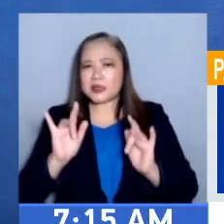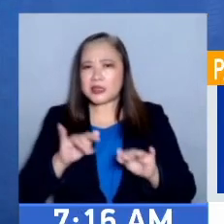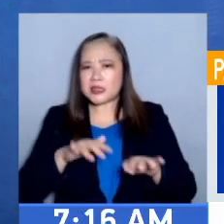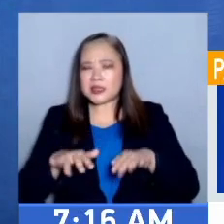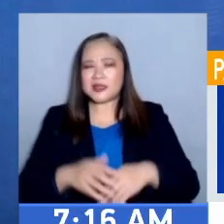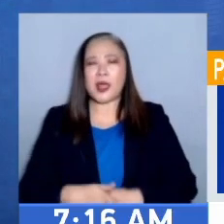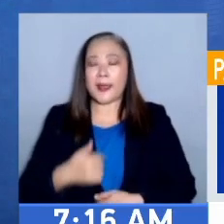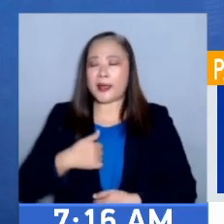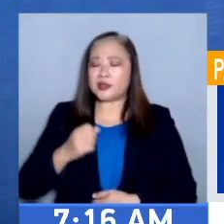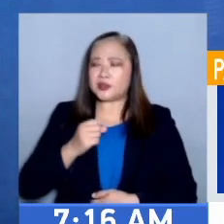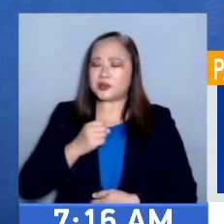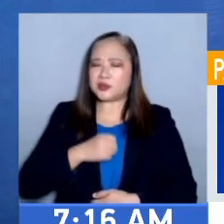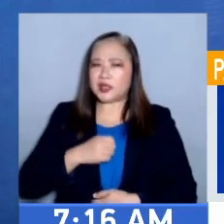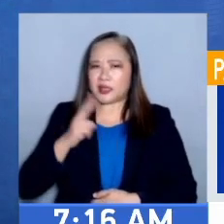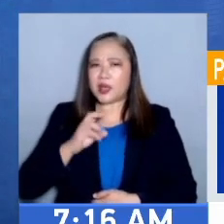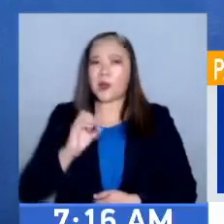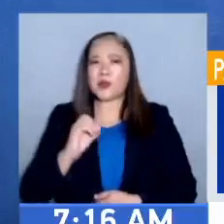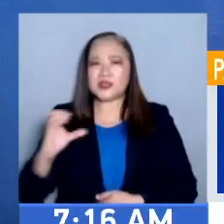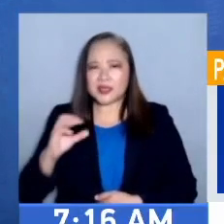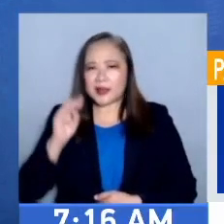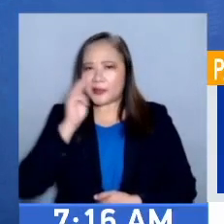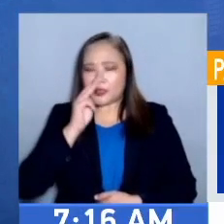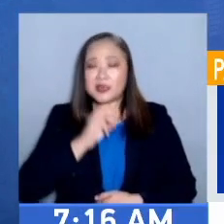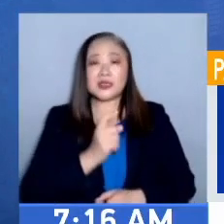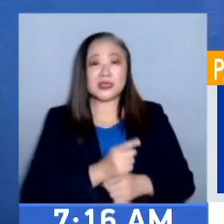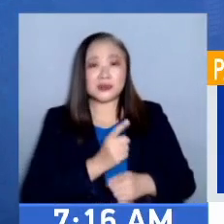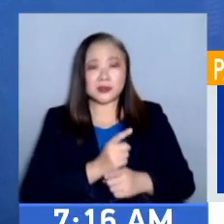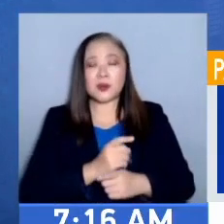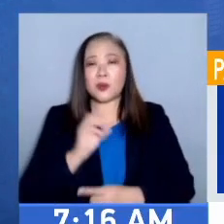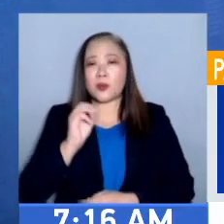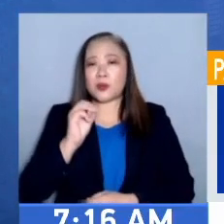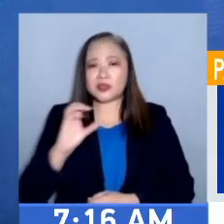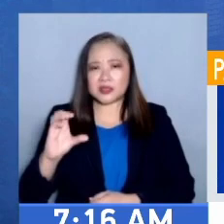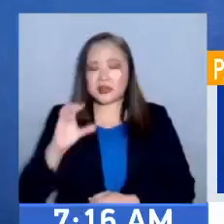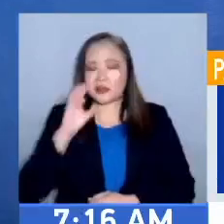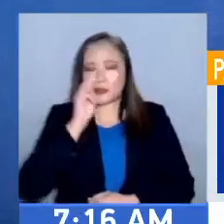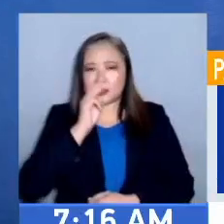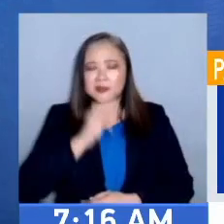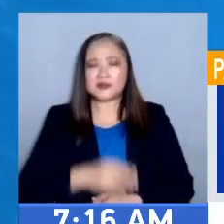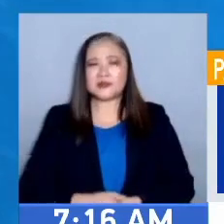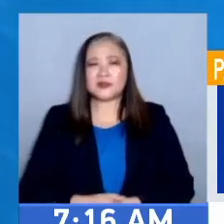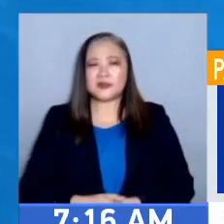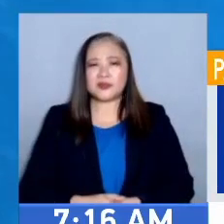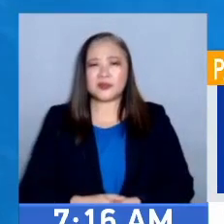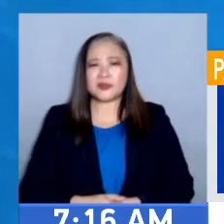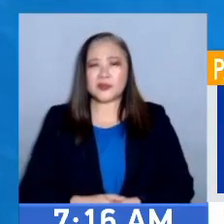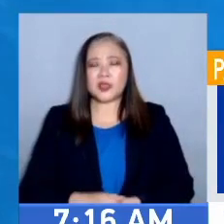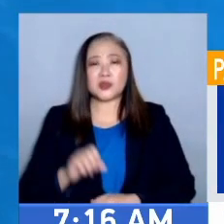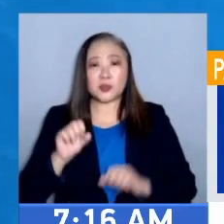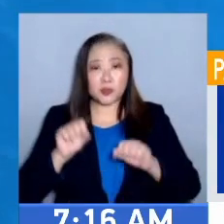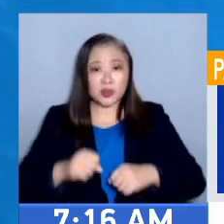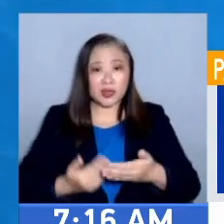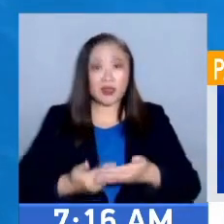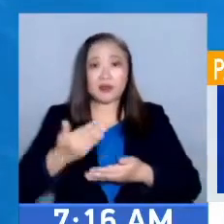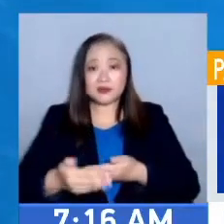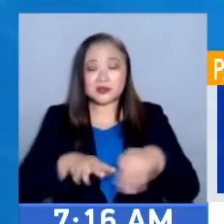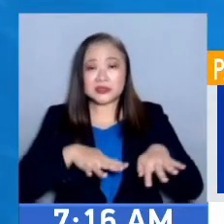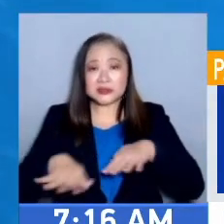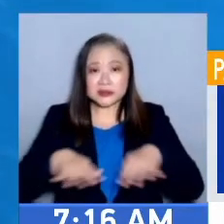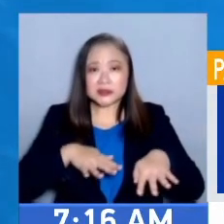sir oo Yes that's right that's right mga ah around 4.9 Iyung maximum pwede nating ah maaasahan dito